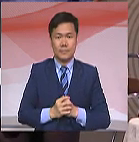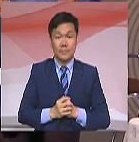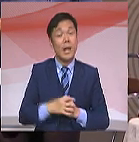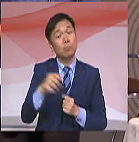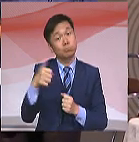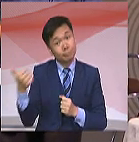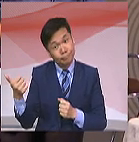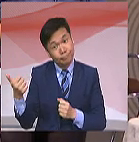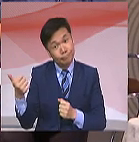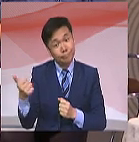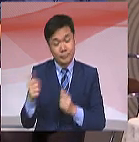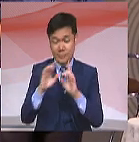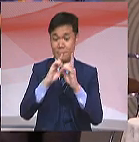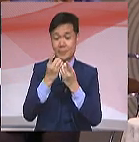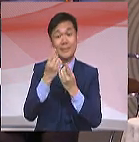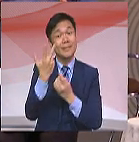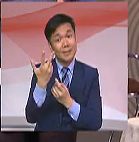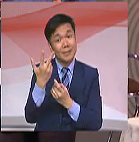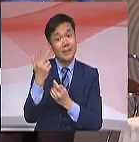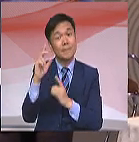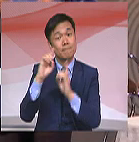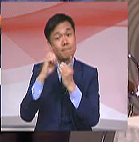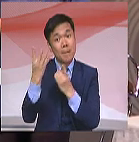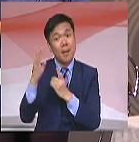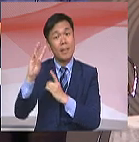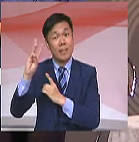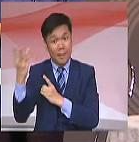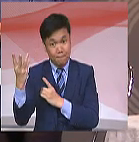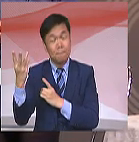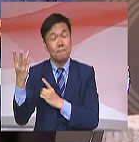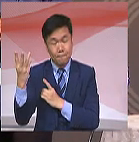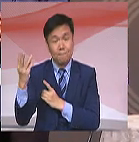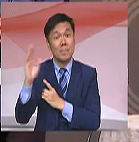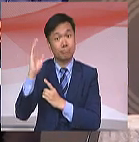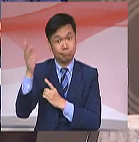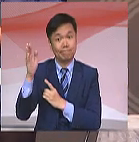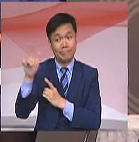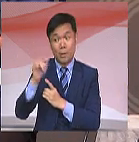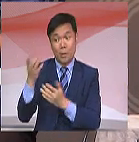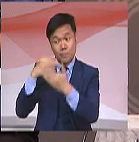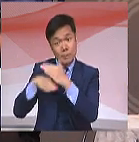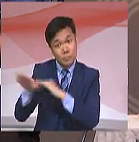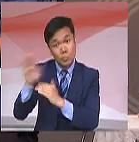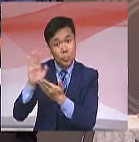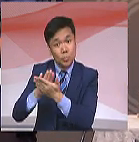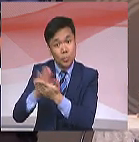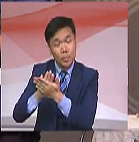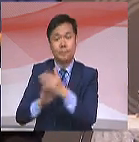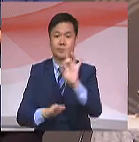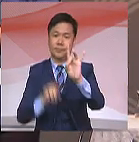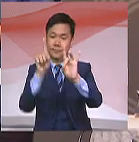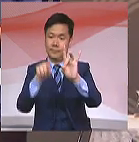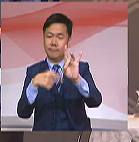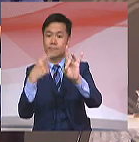Murid-murid lain, murid tahun 3, 4, 5 dan 6 akan mula hadir ke sekolah pada